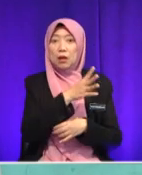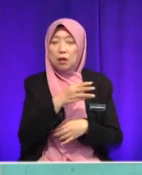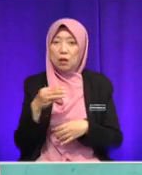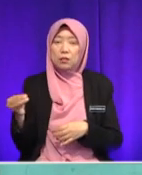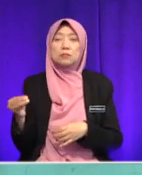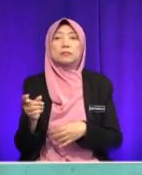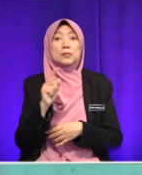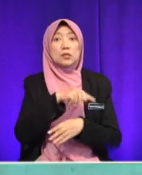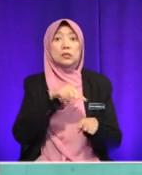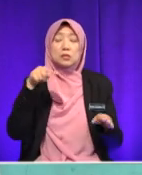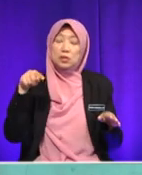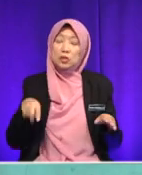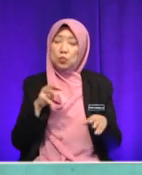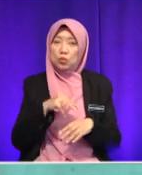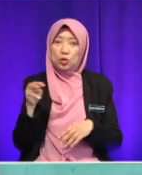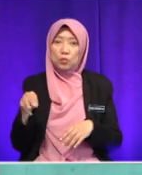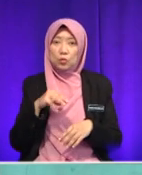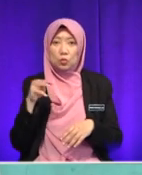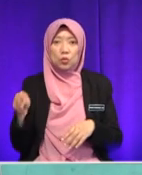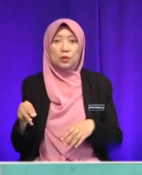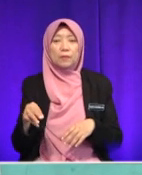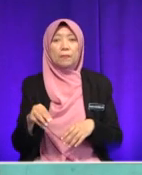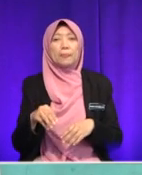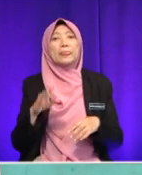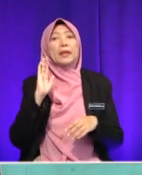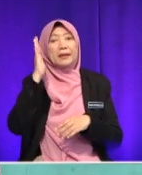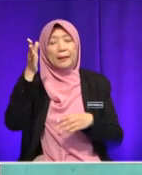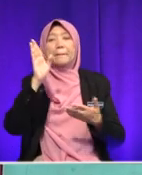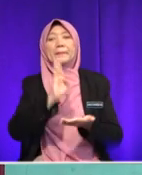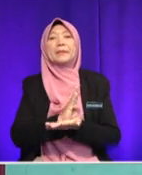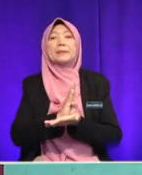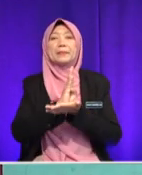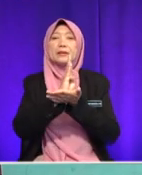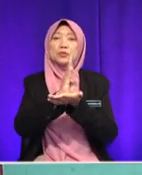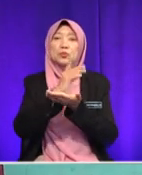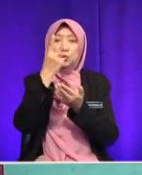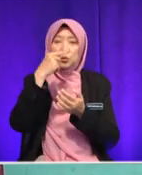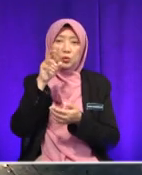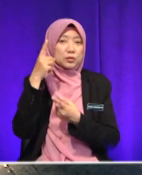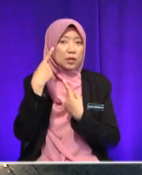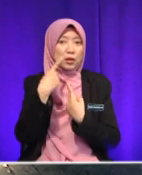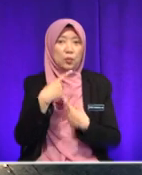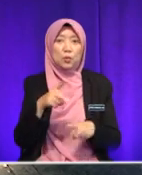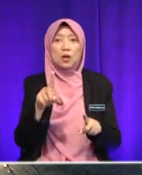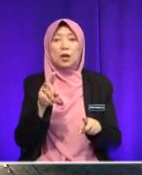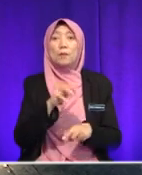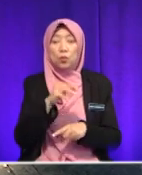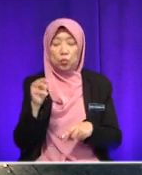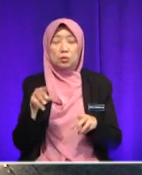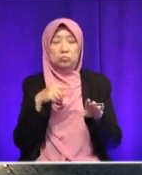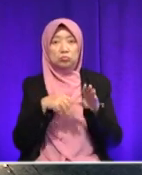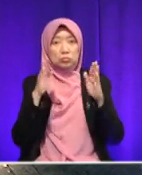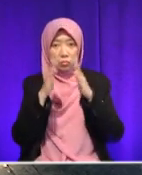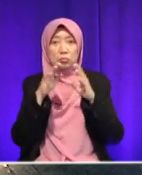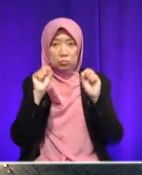rasa di sini murid-murid kita yang berada di studio akan membantu kita untuk menjawab soalan itu. Murid-murid di rumah pun boleh turut sama menjawab dan